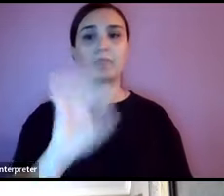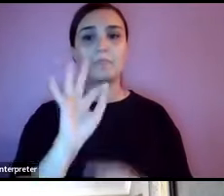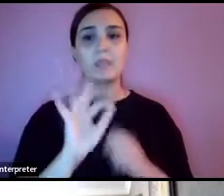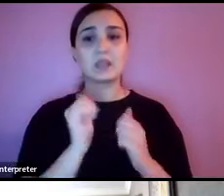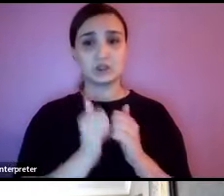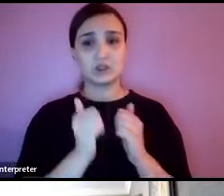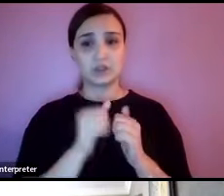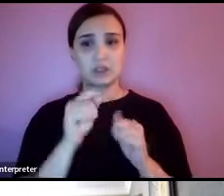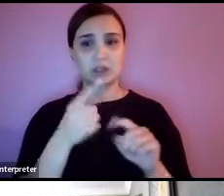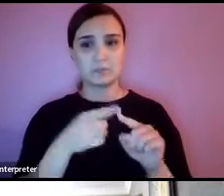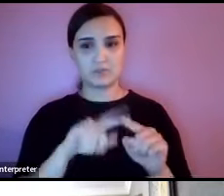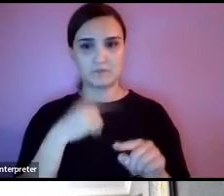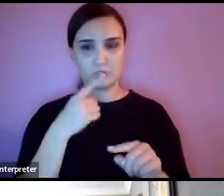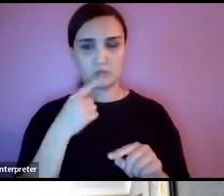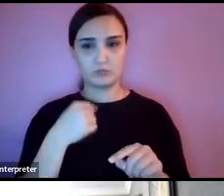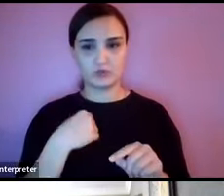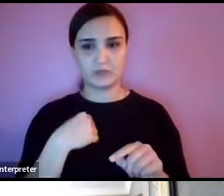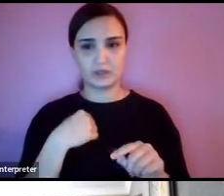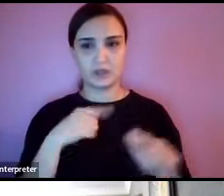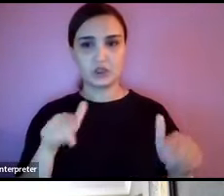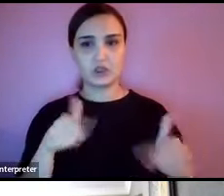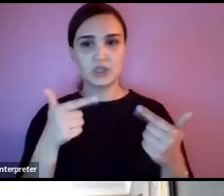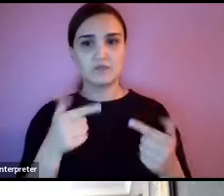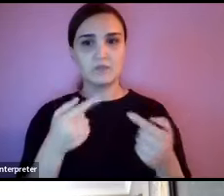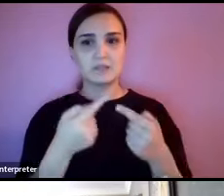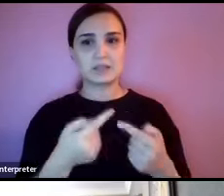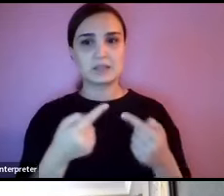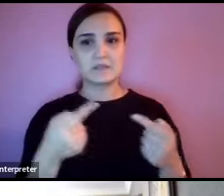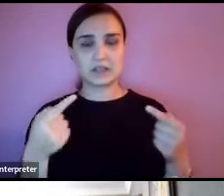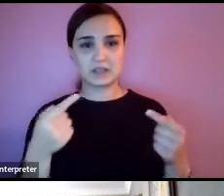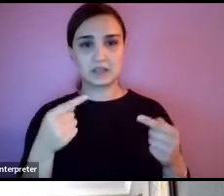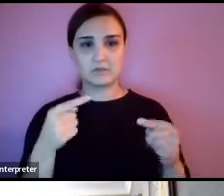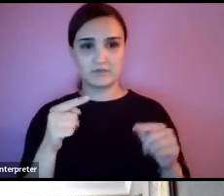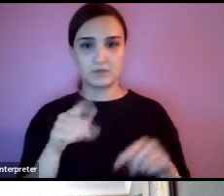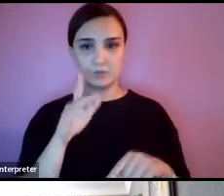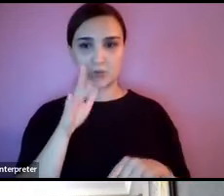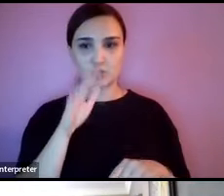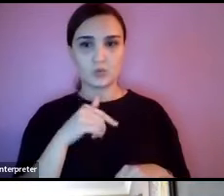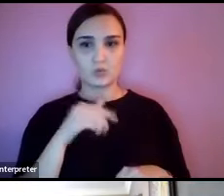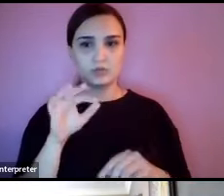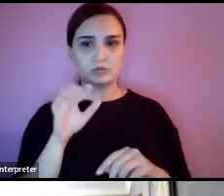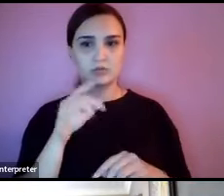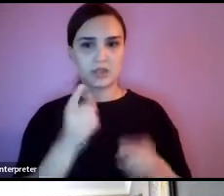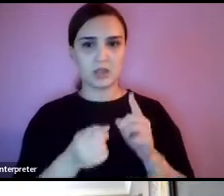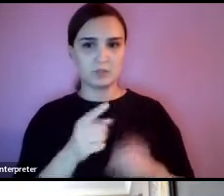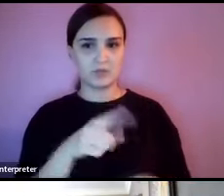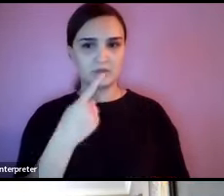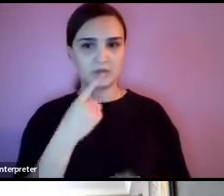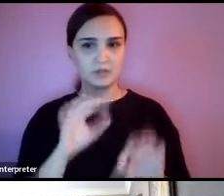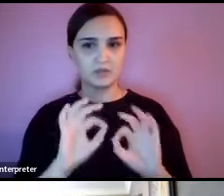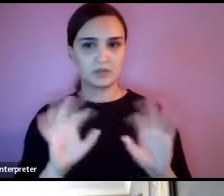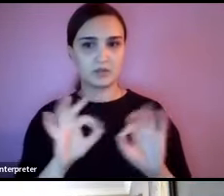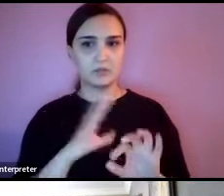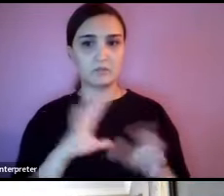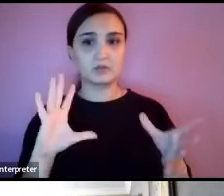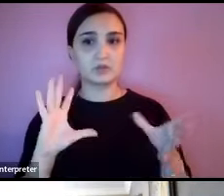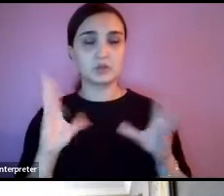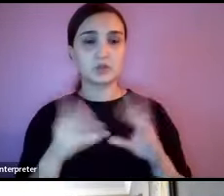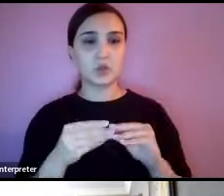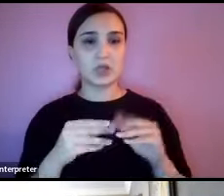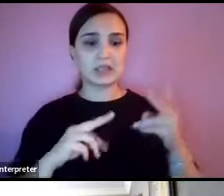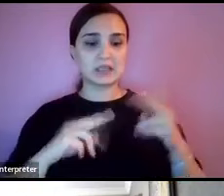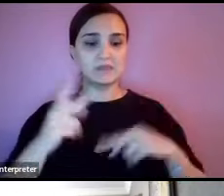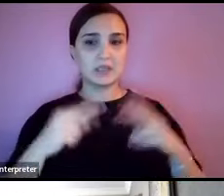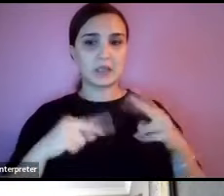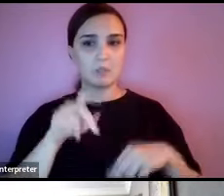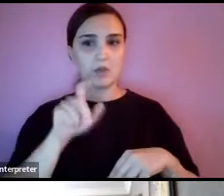ამას და მათ შორის ჩვენი ჩართვის სხვადასხვა ჩართვის ბარგლებშიც ნამდვილად ვთქვამს ქალბატონ ქეთლინს, რომ ზოგადად ცვლილებაზე